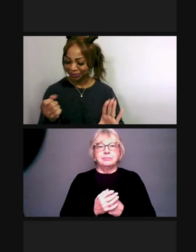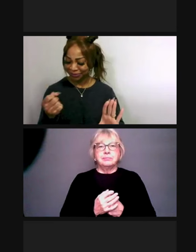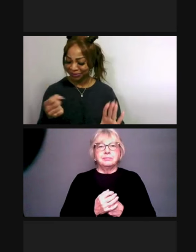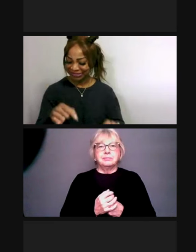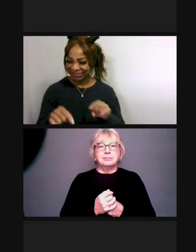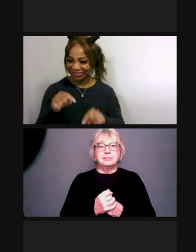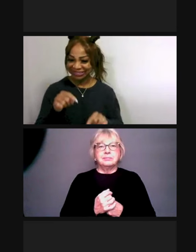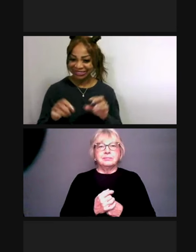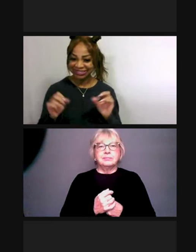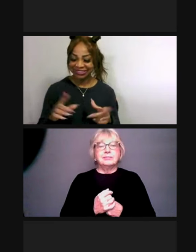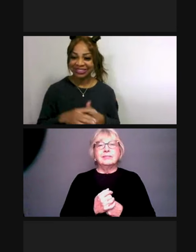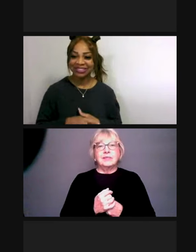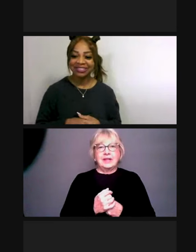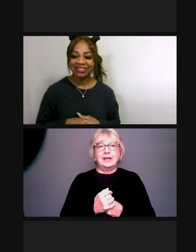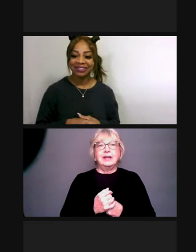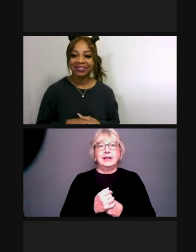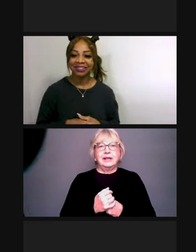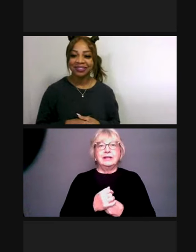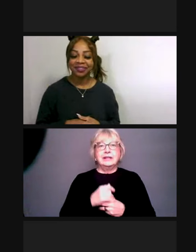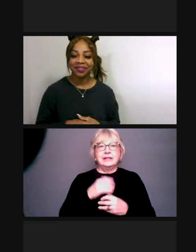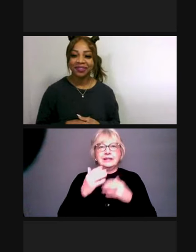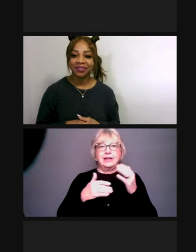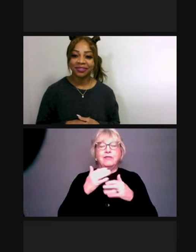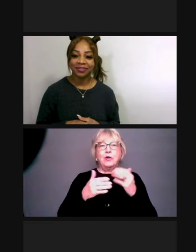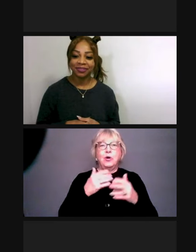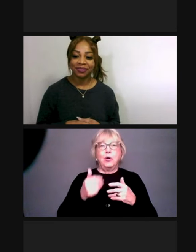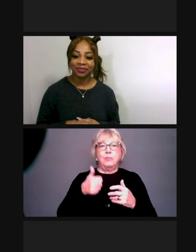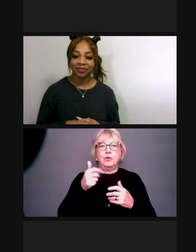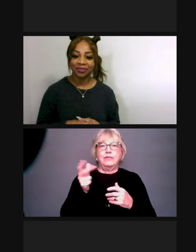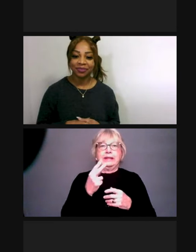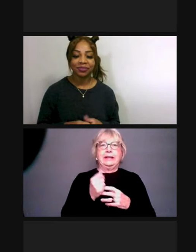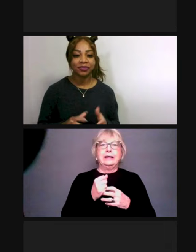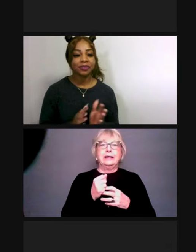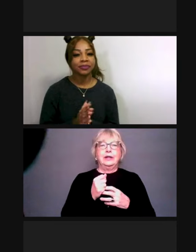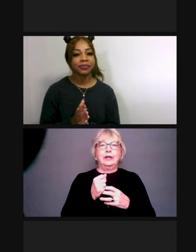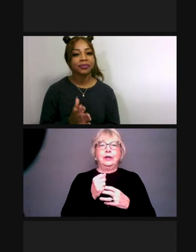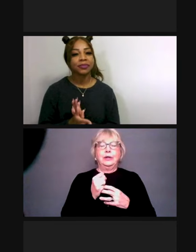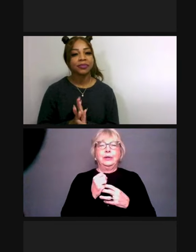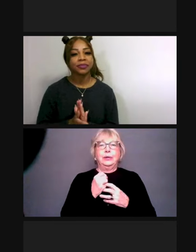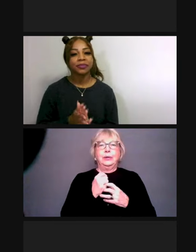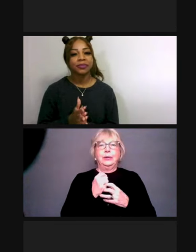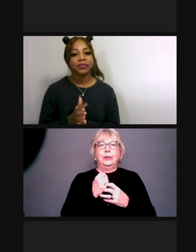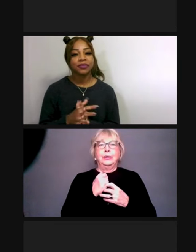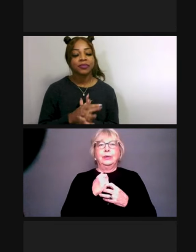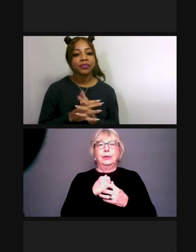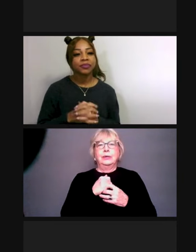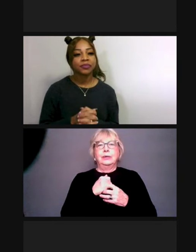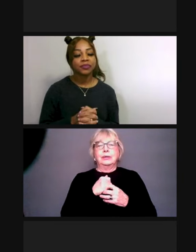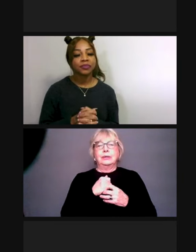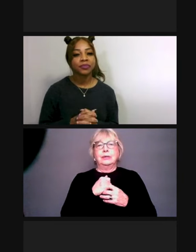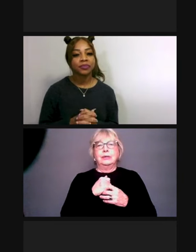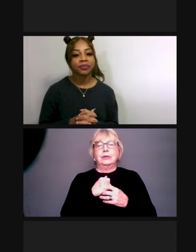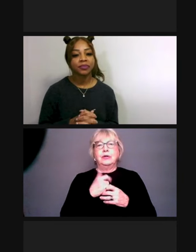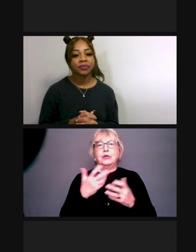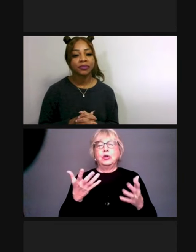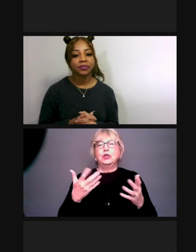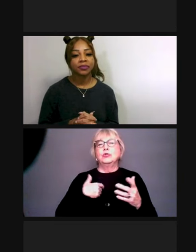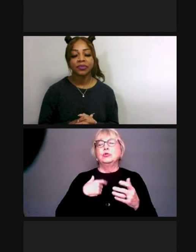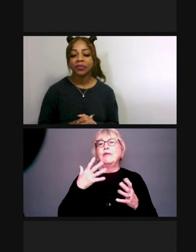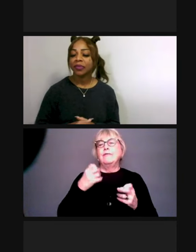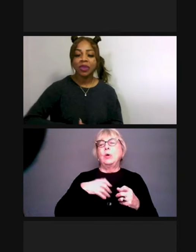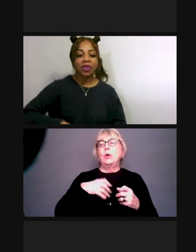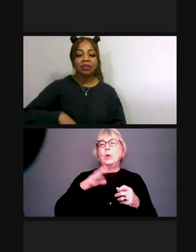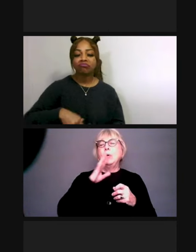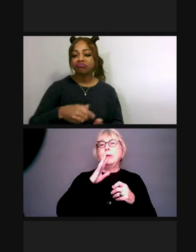Donc, ça va un peu plus vite que prévu. Donc, aujourd'hui, je voulais qu'on sente notre conversation sur